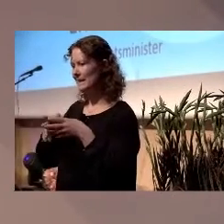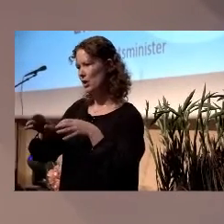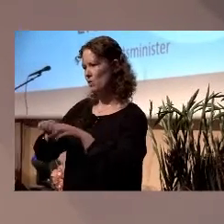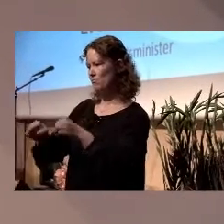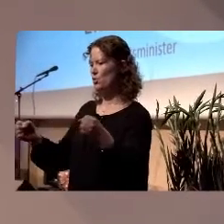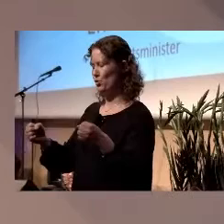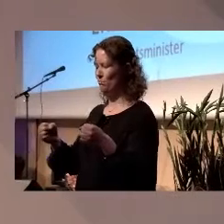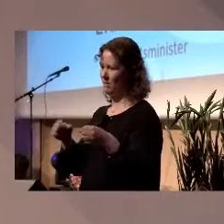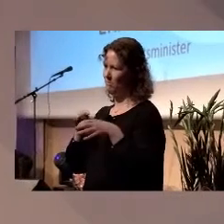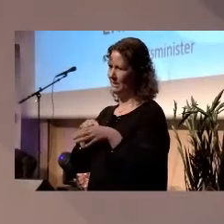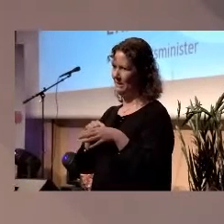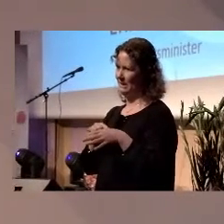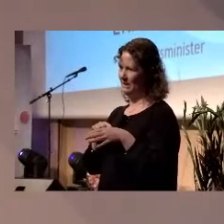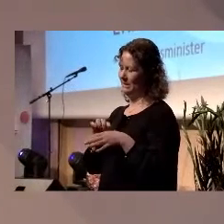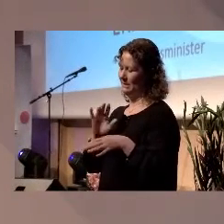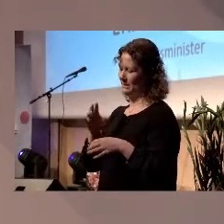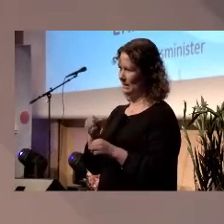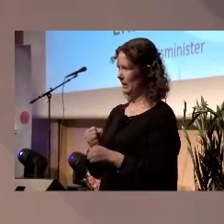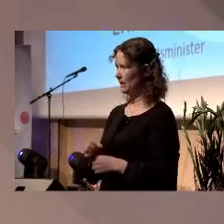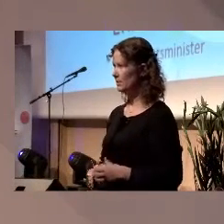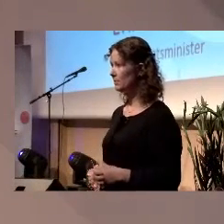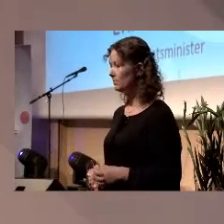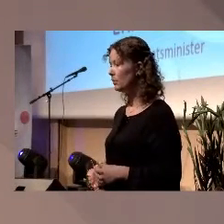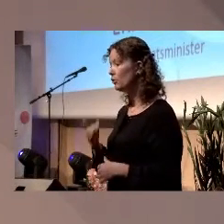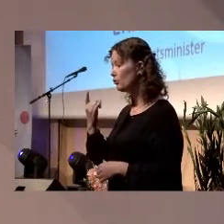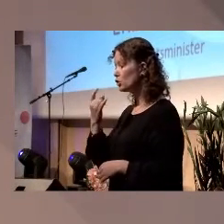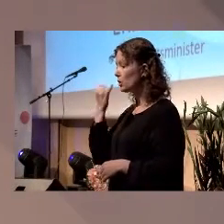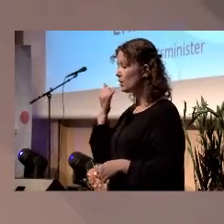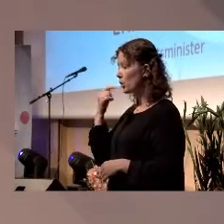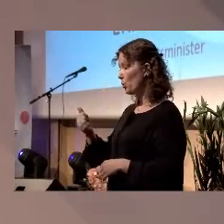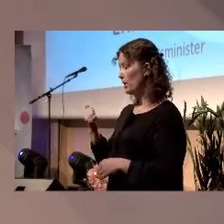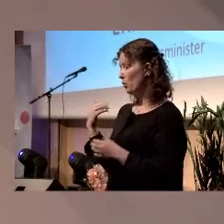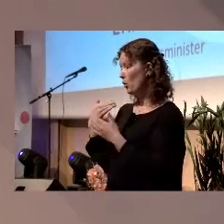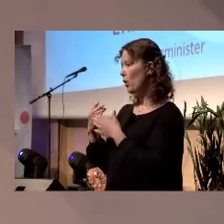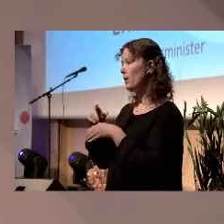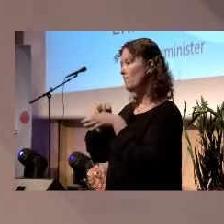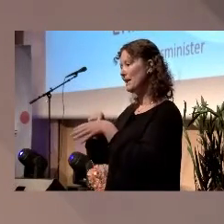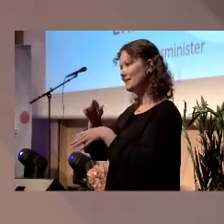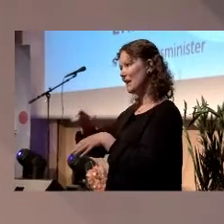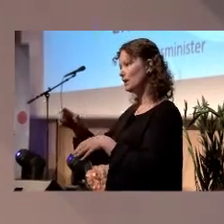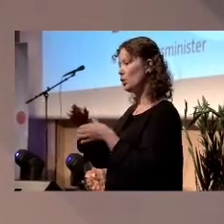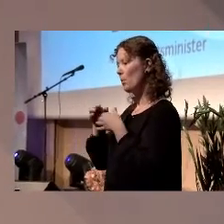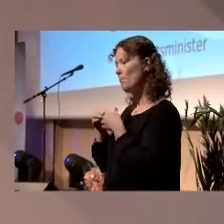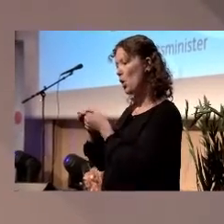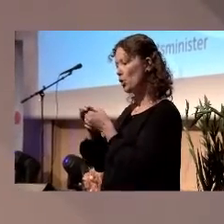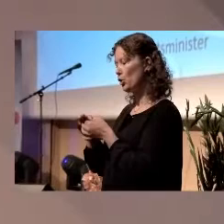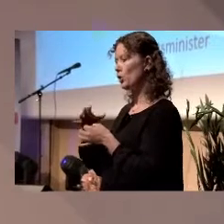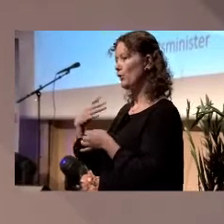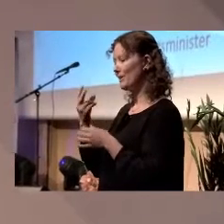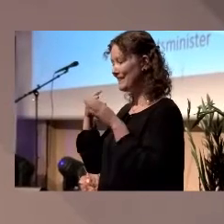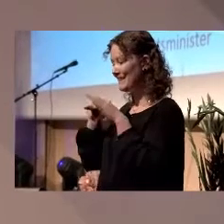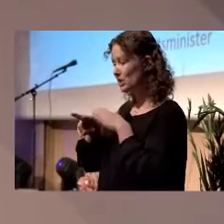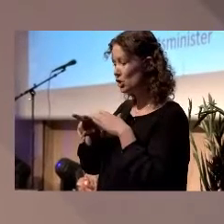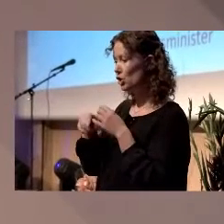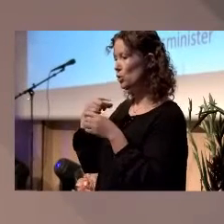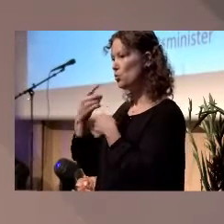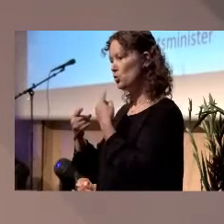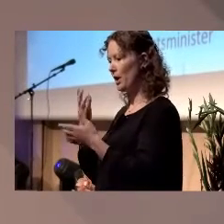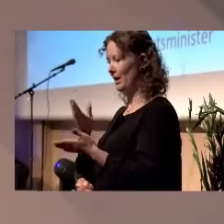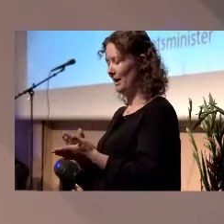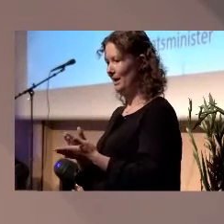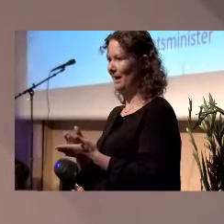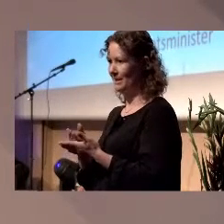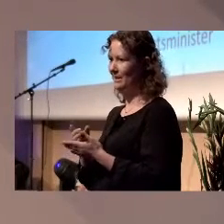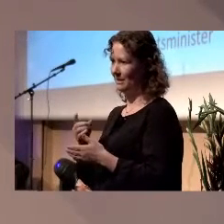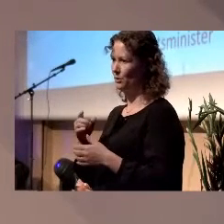pasientsikkerhet. Fra 1. januar i år har pasienter og pårørende fått innsyns- og uttalerett i tilsynssaker som gjelder